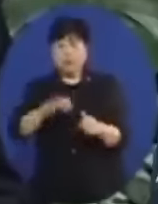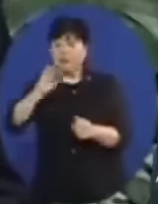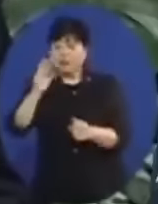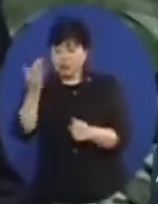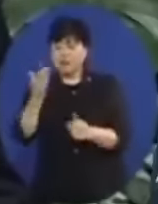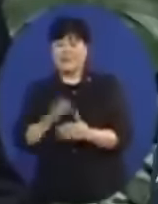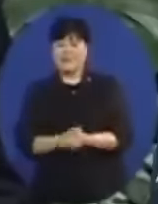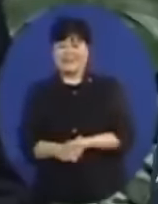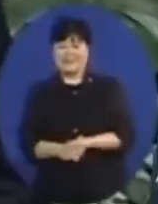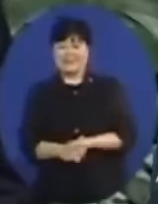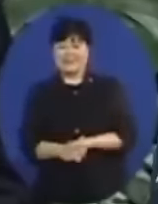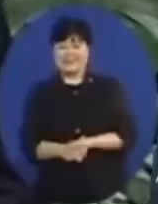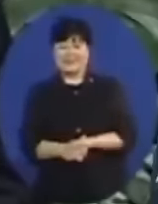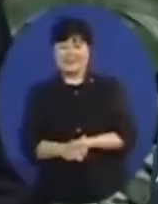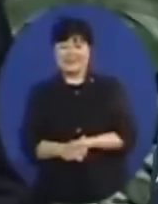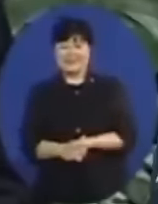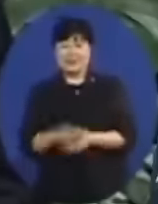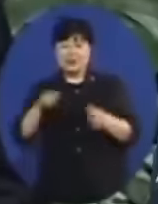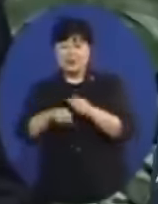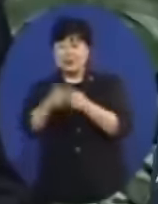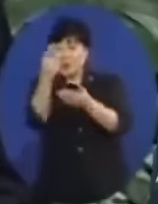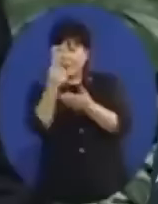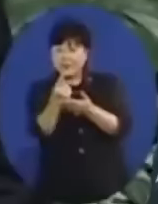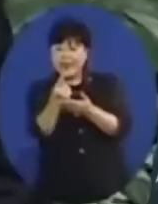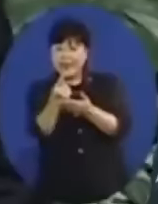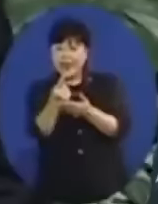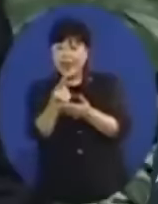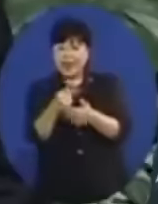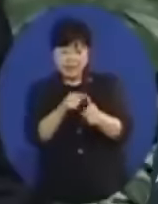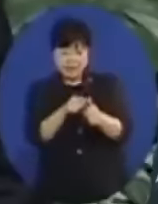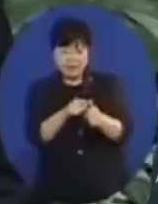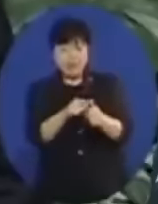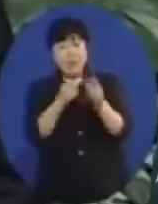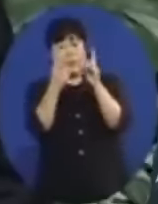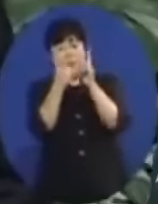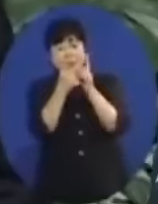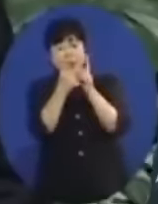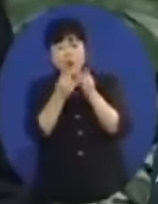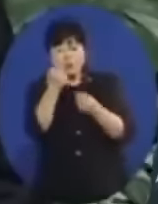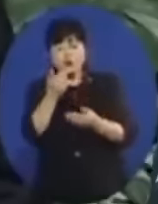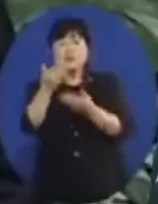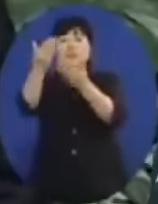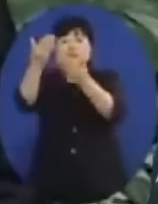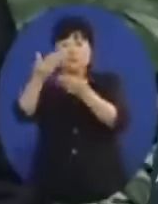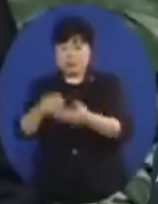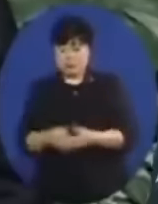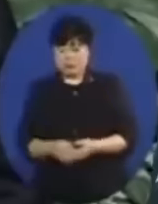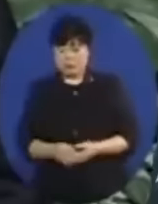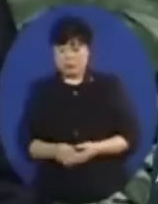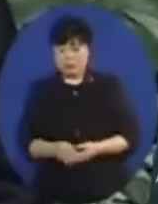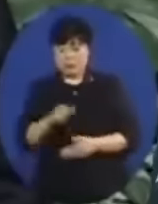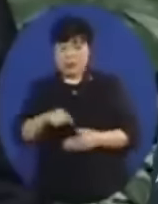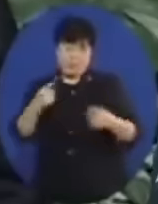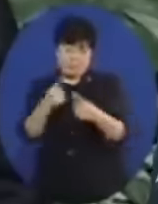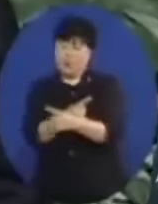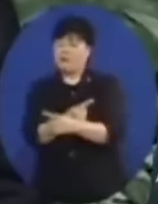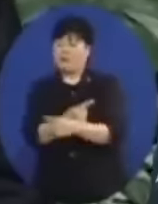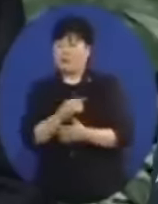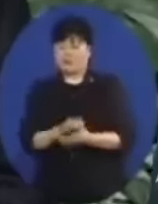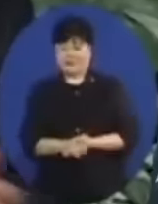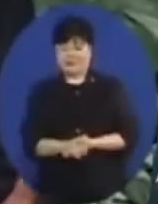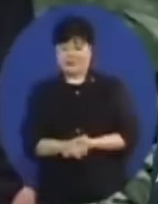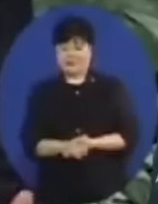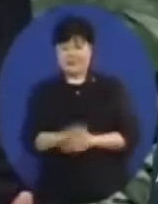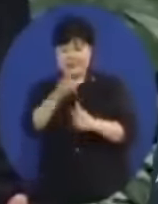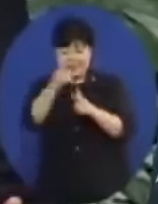친구가 됐어요. 죽이러 온 사람이 김구 선생을 위해서 목숨을 내놓는 사람이 되었습니다. 그게